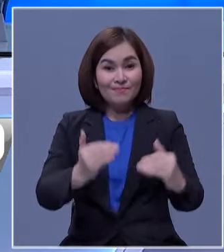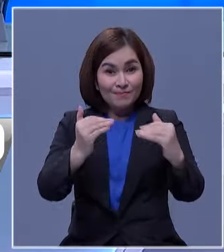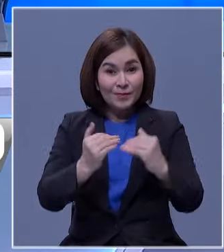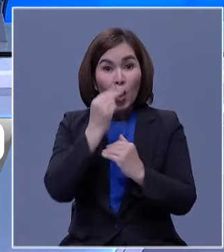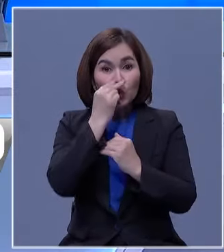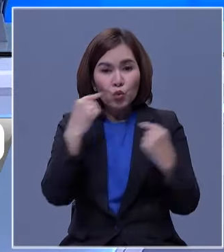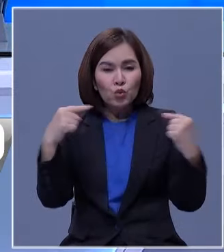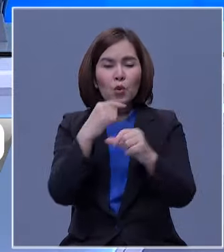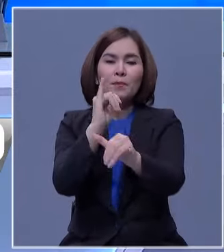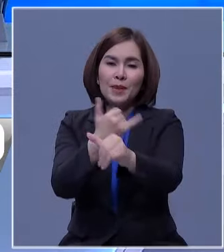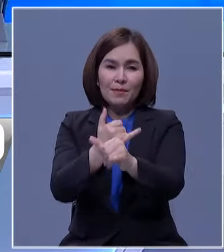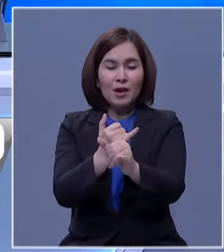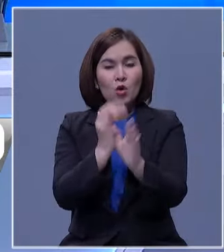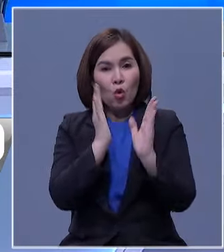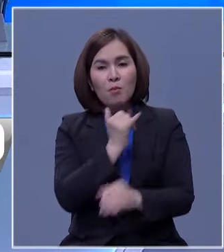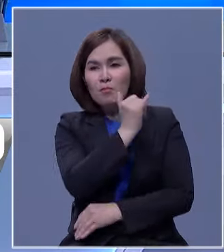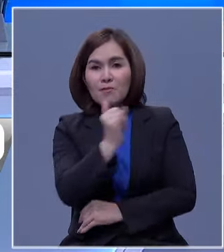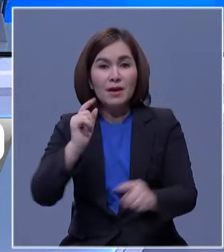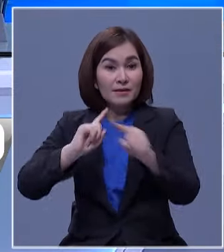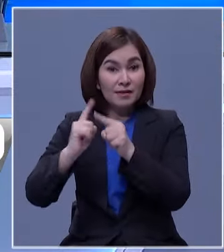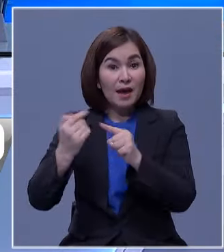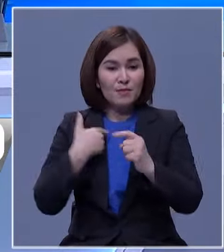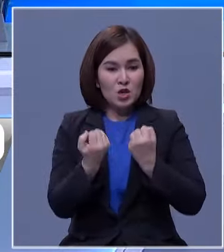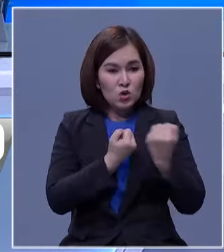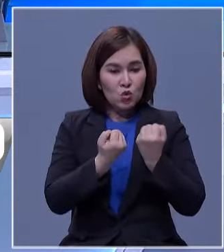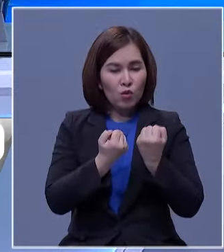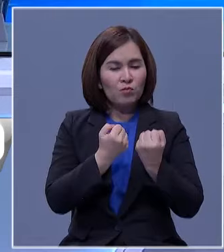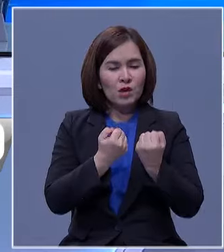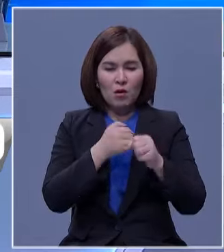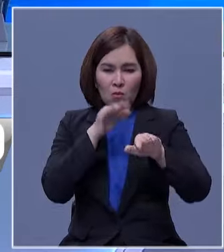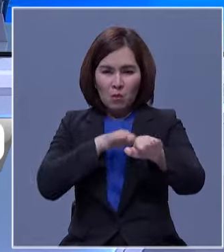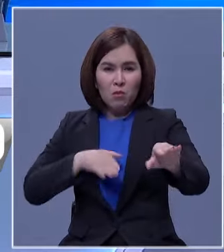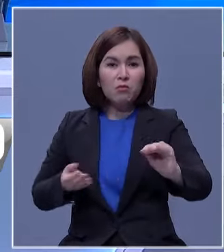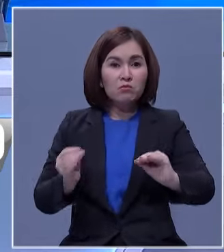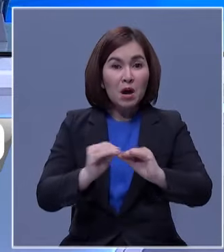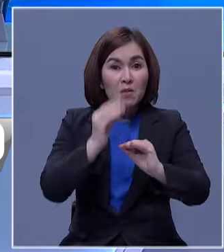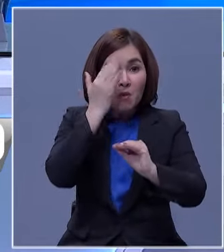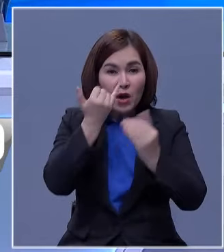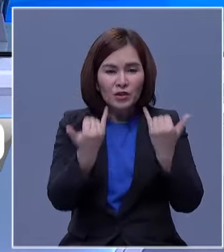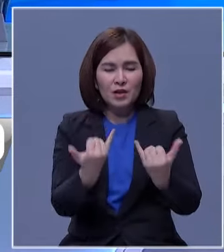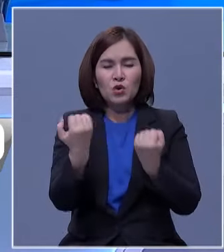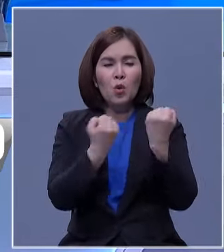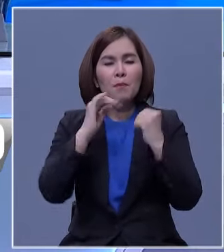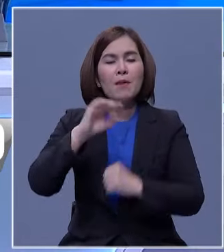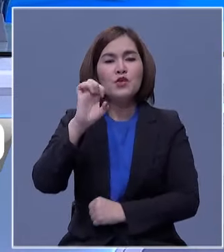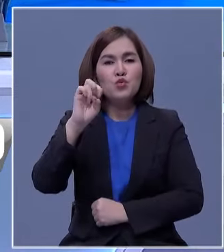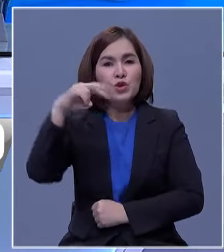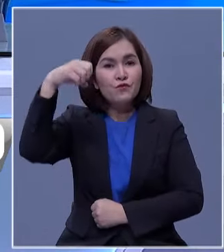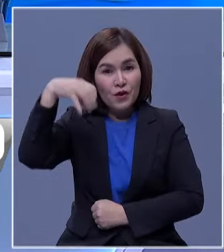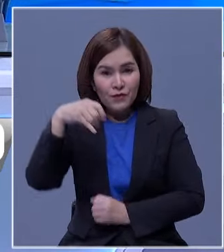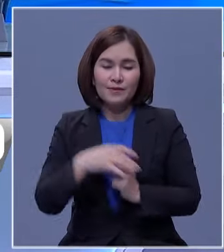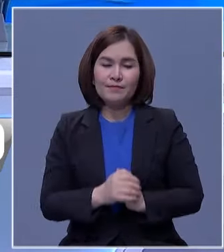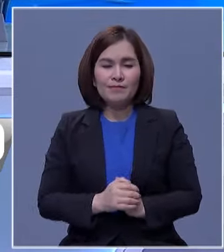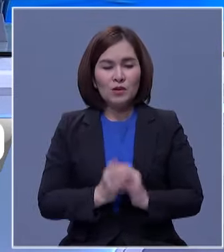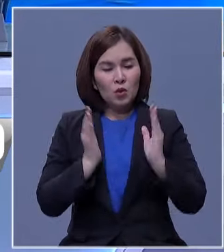นี้การเดินทางช่วงปีใหม่ก็จะคึกคักมีคนใช้รถมากขึ้นเนื่องจากว่าตอนนี้รถพลังงานไฟฟ้าครับพี่กรรถพลังงานไฟฟ้าเนี่ย